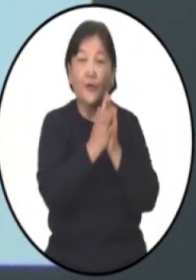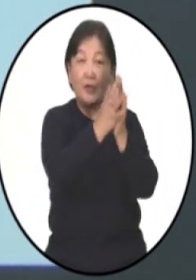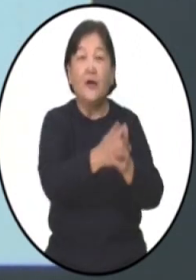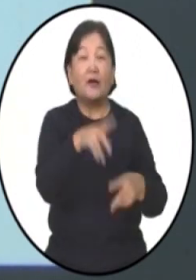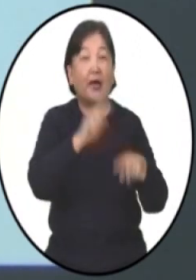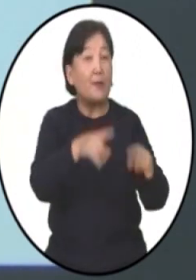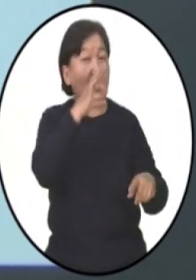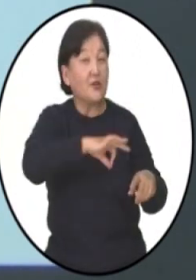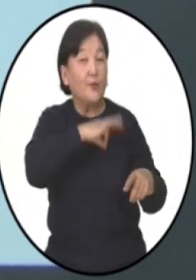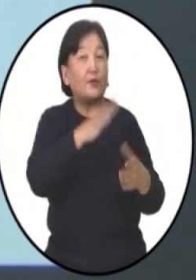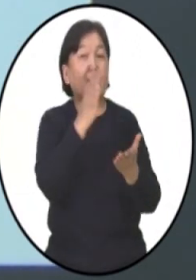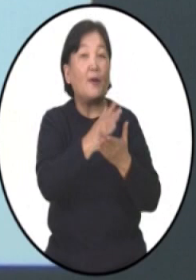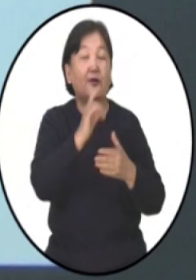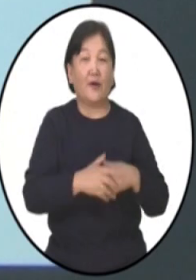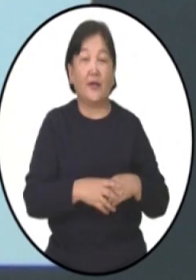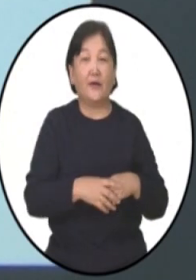За энэ хэсэгт байгаа за харцгаая цөмөрөө.